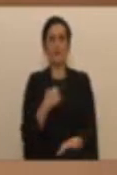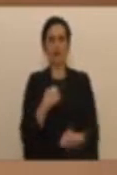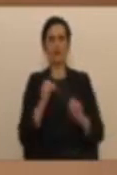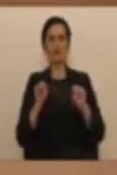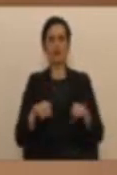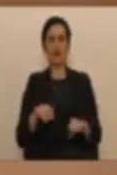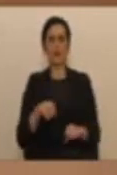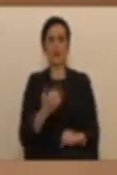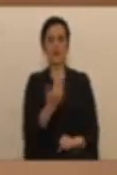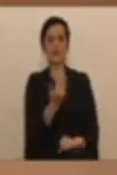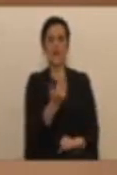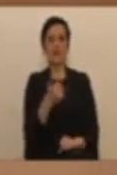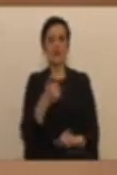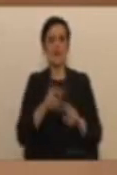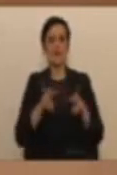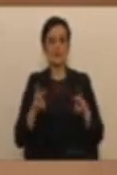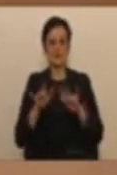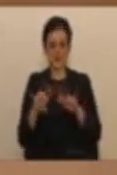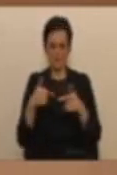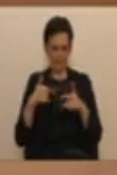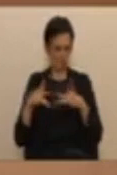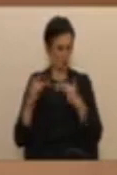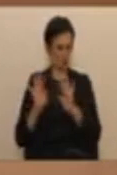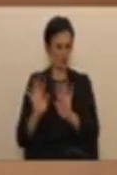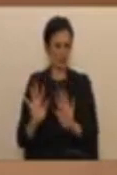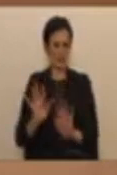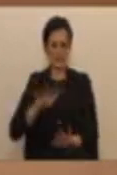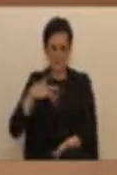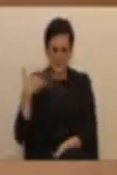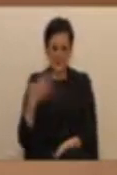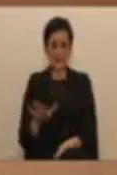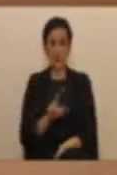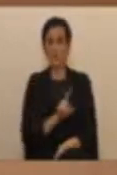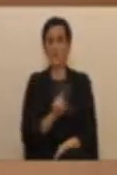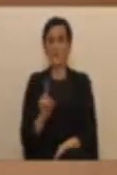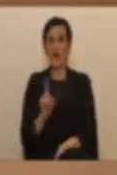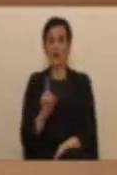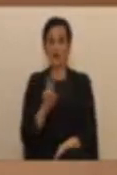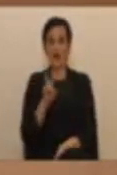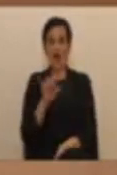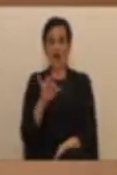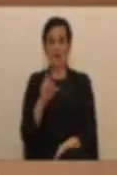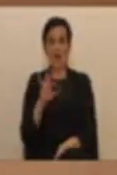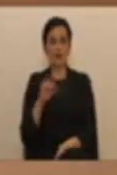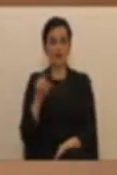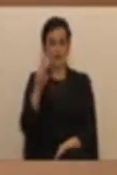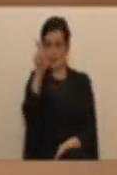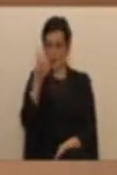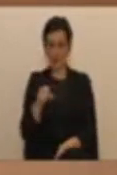თქვენი პრემიერის საქმეები მძულდეს, მეზიზღებოდეს კიდეც, მაგრამ ირაკლი ღარიბაშვილი არ